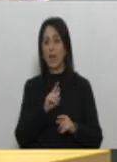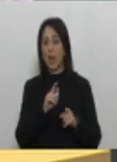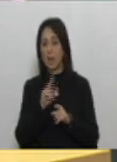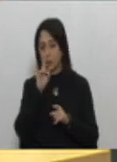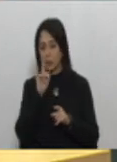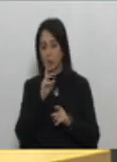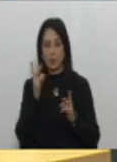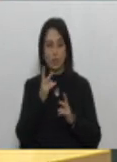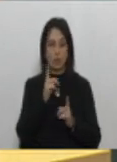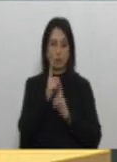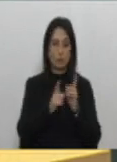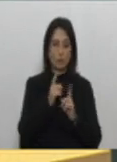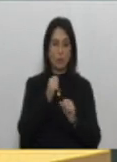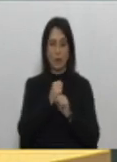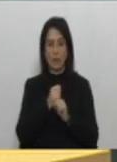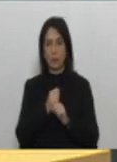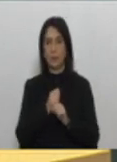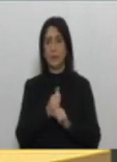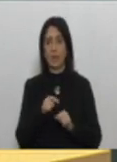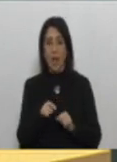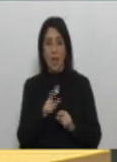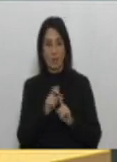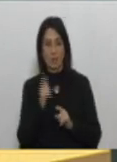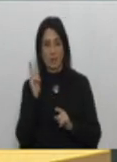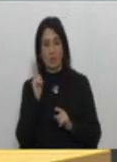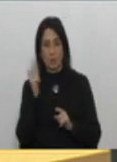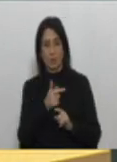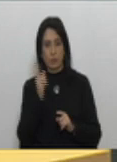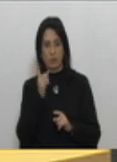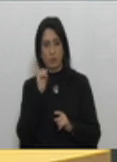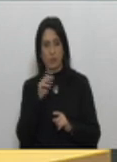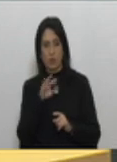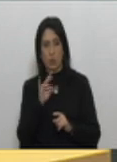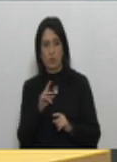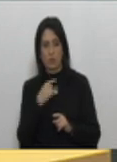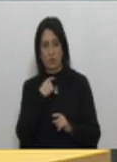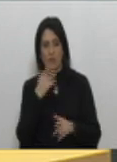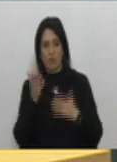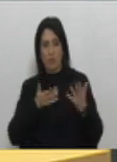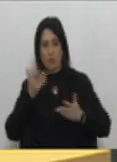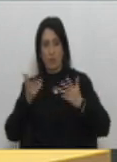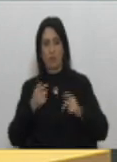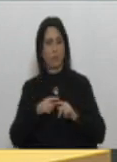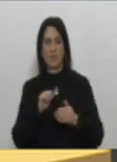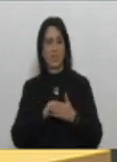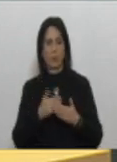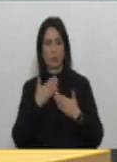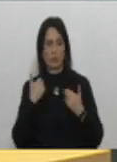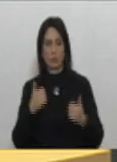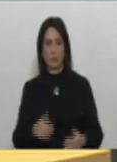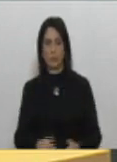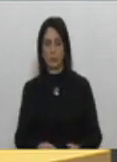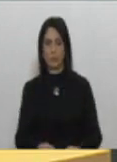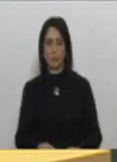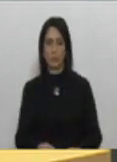აქ საჭიროა, კიდე უნდა გადავდგათ ნაბიჯი, მაგრამ ამ რიტორიკით და ამ ტონალობით საუბარი უსაფუძვლოა სრულად.